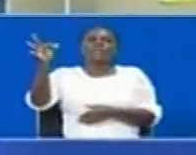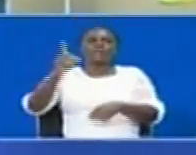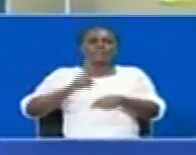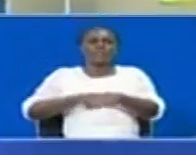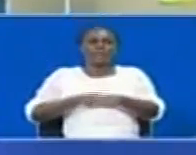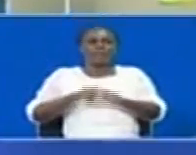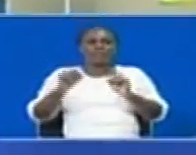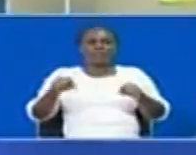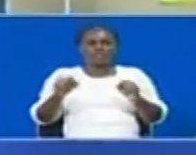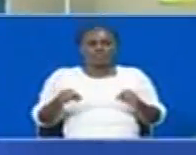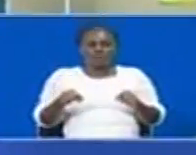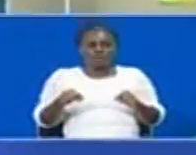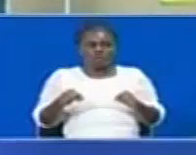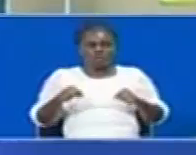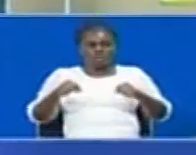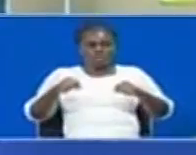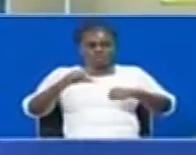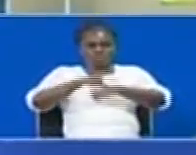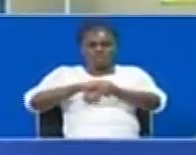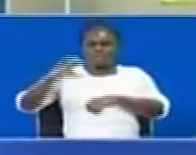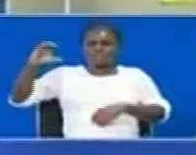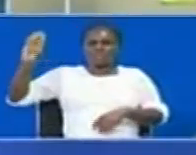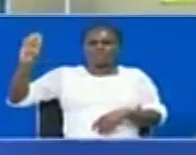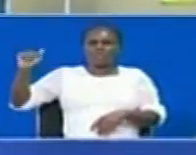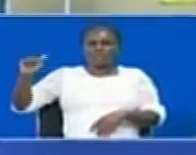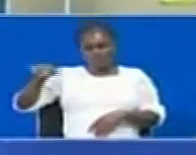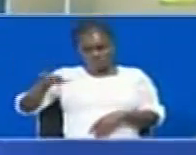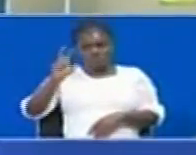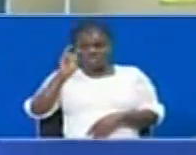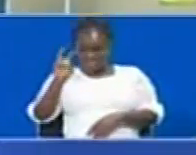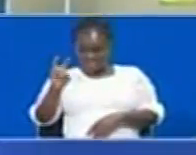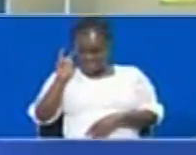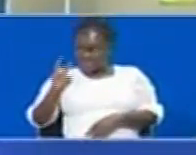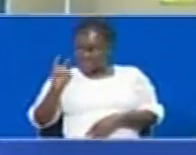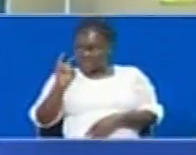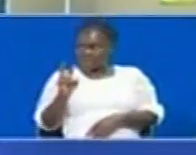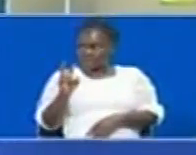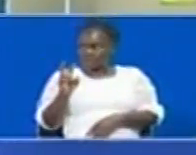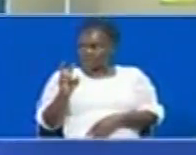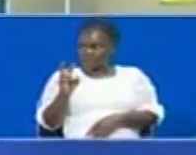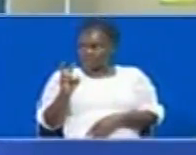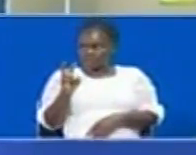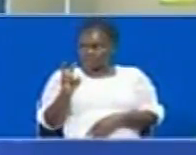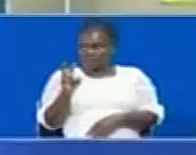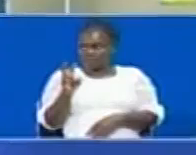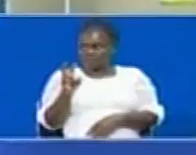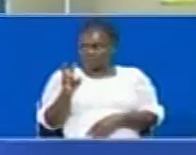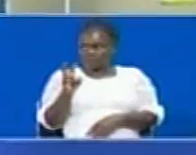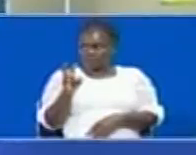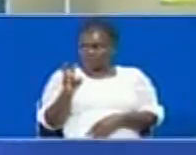ambapo tutaweza kupata mkataba huu wa CBA, najua kwamba tutaipata utakapoelekea hospitalini na upate kwamba madaktari